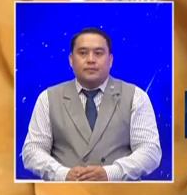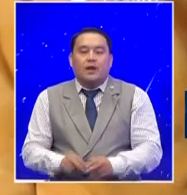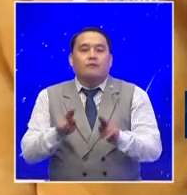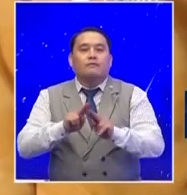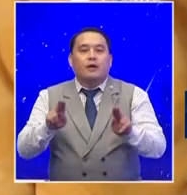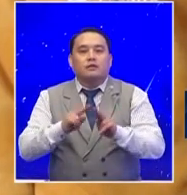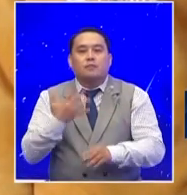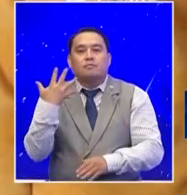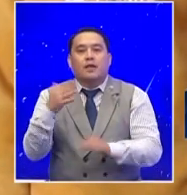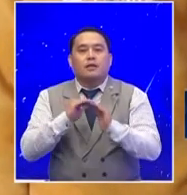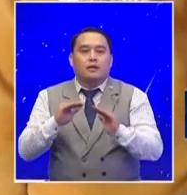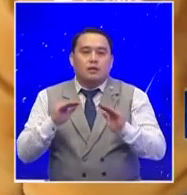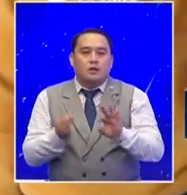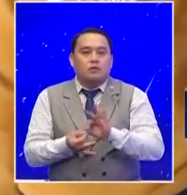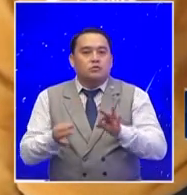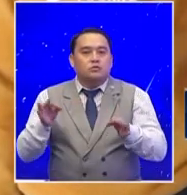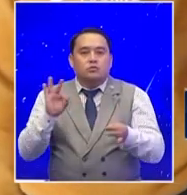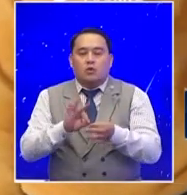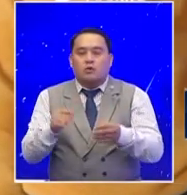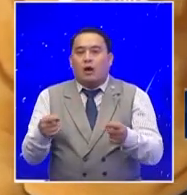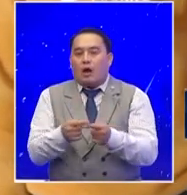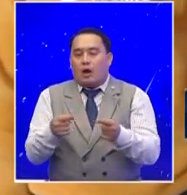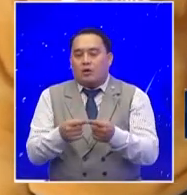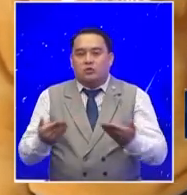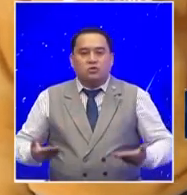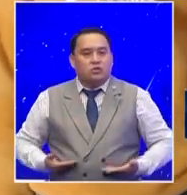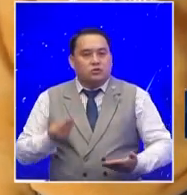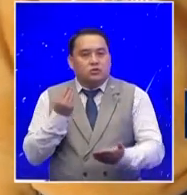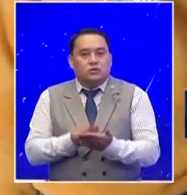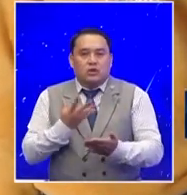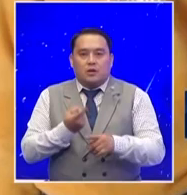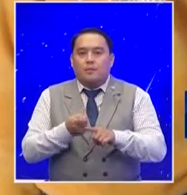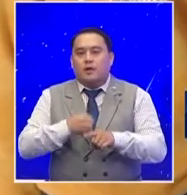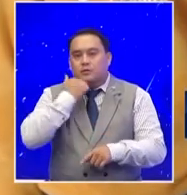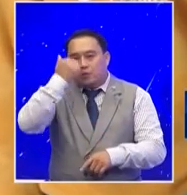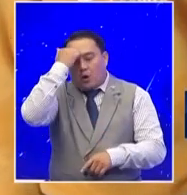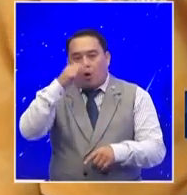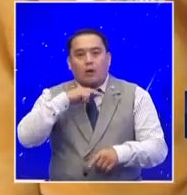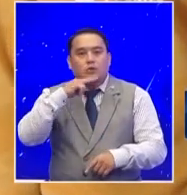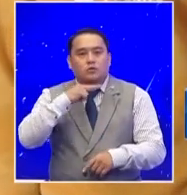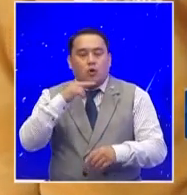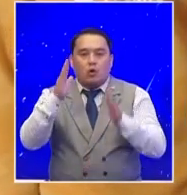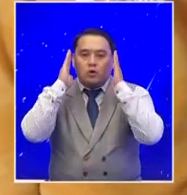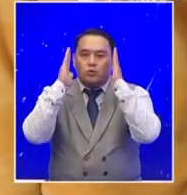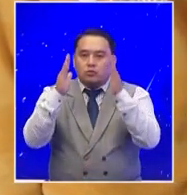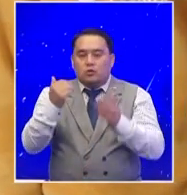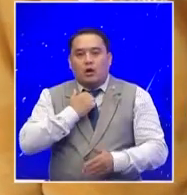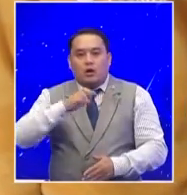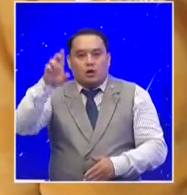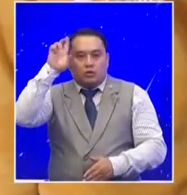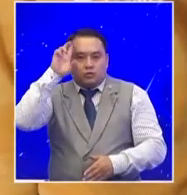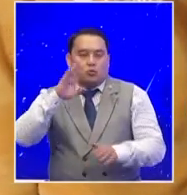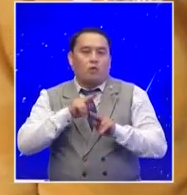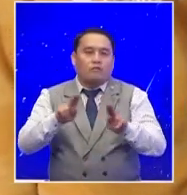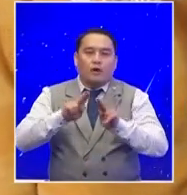Воспитываем 5 детей. Нелегко все время арендовать квартиры за высокие цены. Спасибо государству за заботу. Теперь можно сосредоточиться только